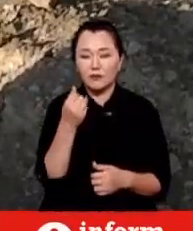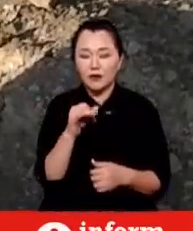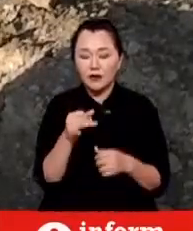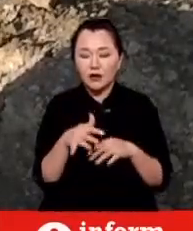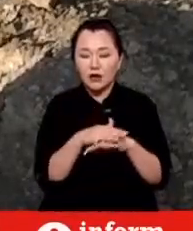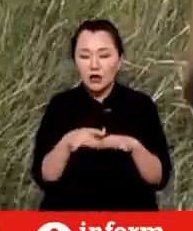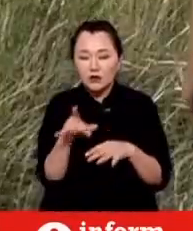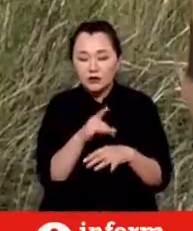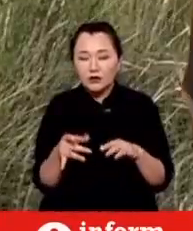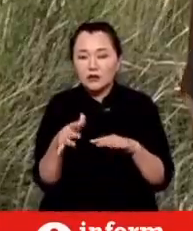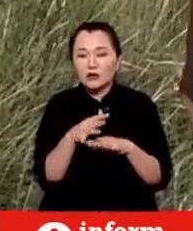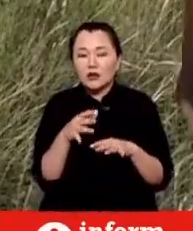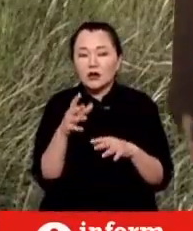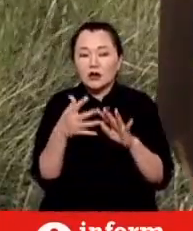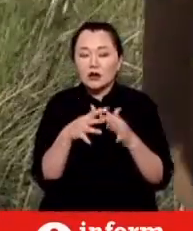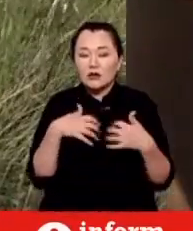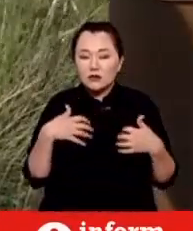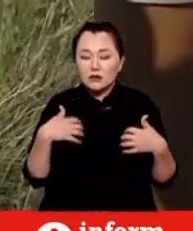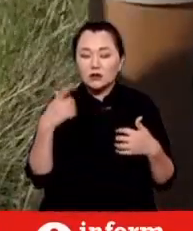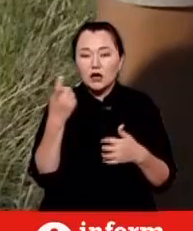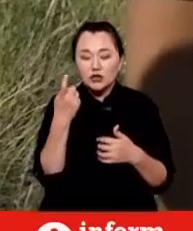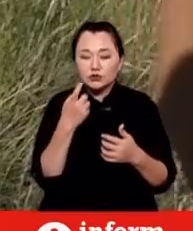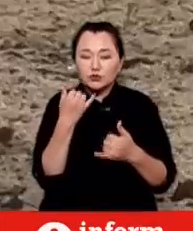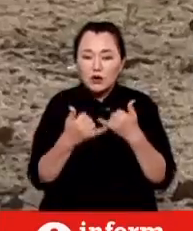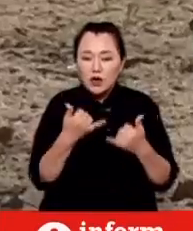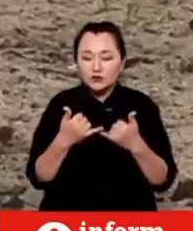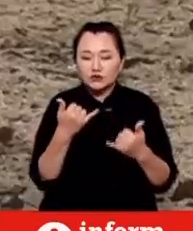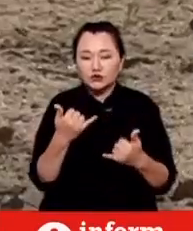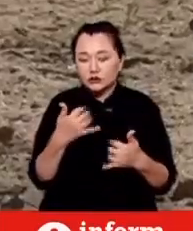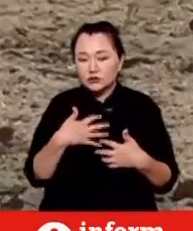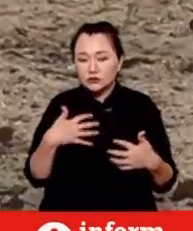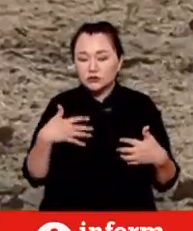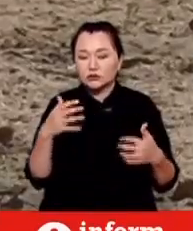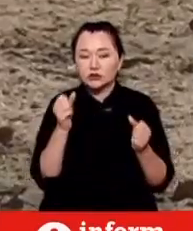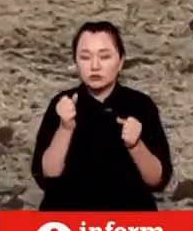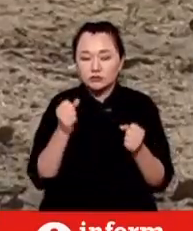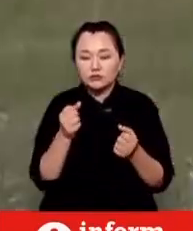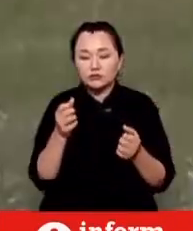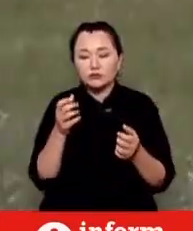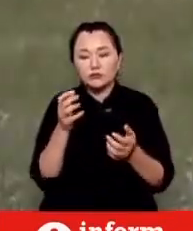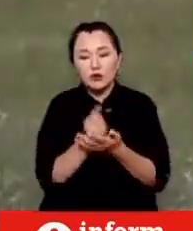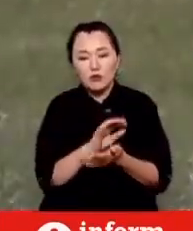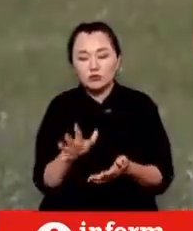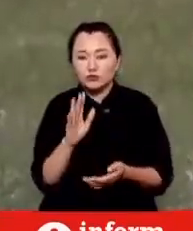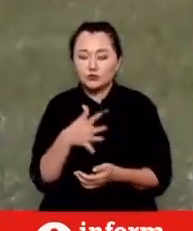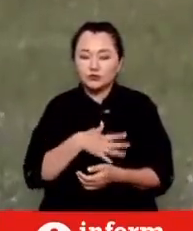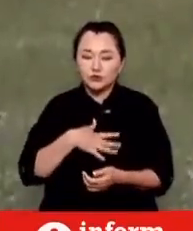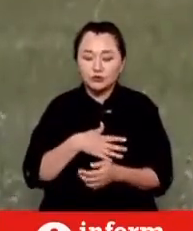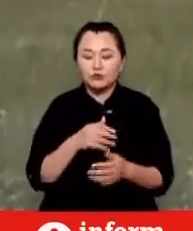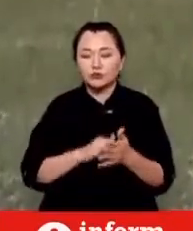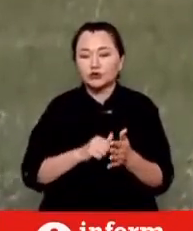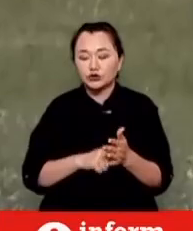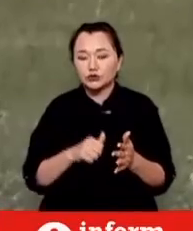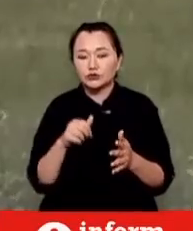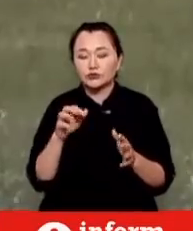халқының басым бөлігі мал шаруашылығымен айналысып күн көреді, бірақ шаруалар биыл төрт түлігіміз қыстан аман шықпай ма деп алаңдап отыр. Себебі қырда